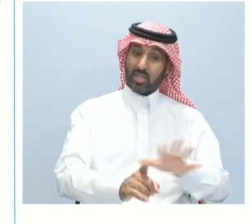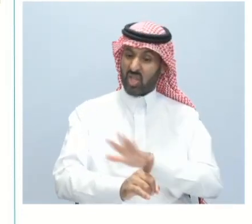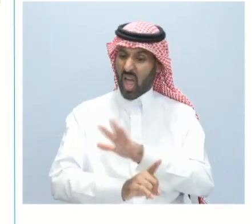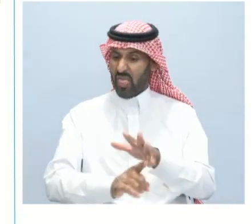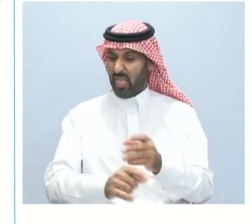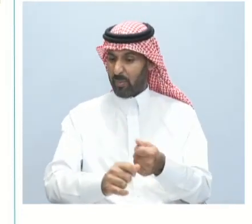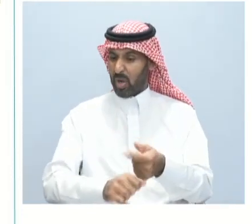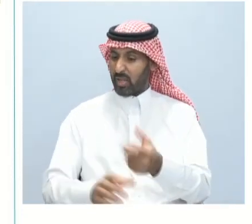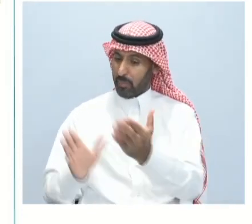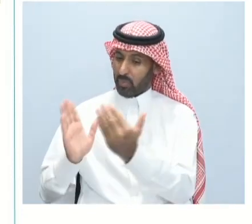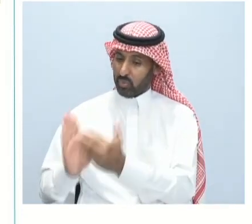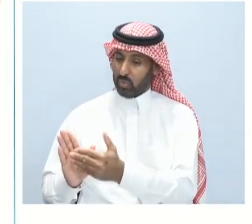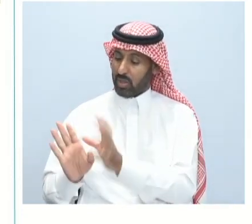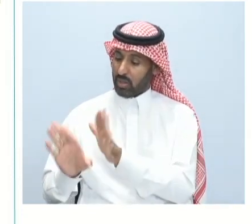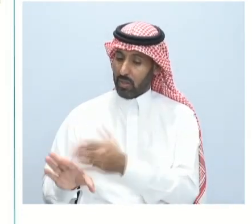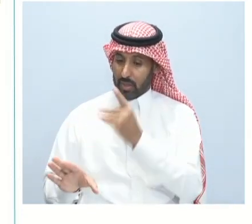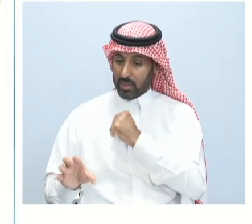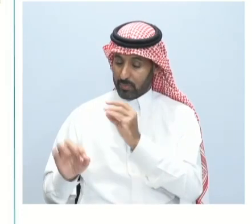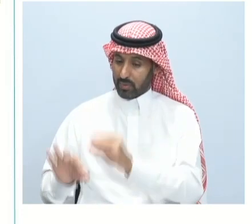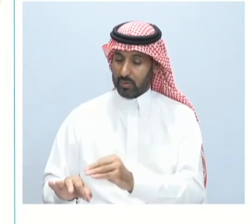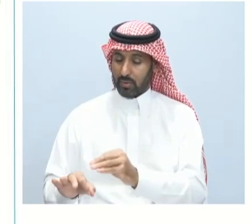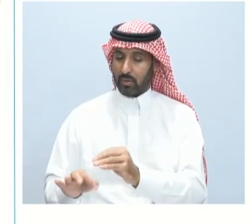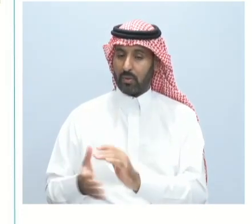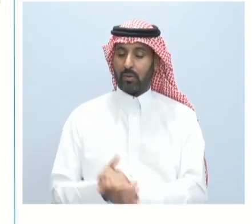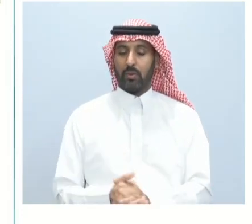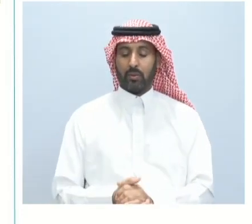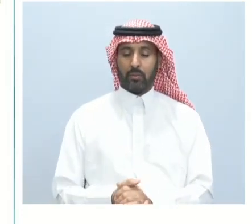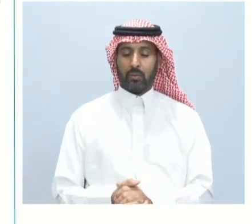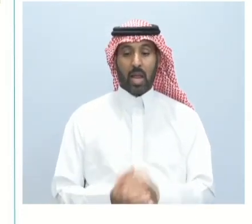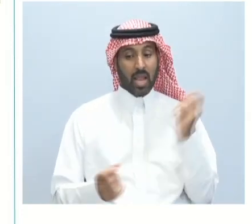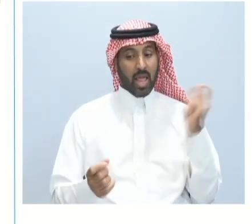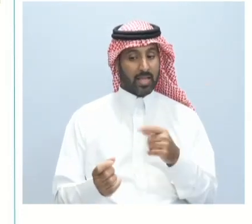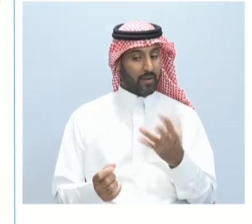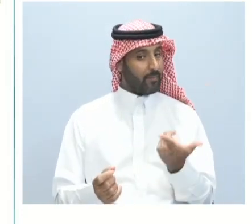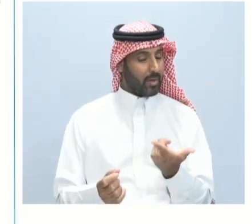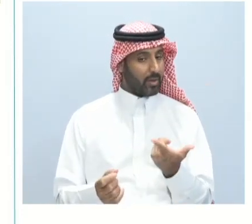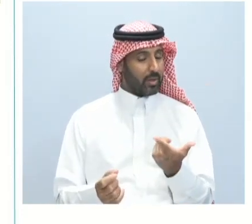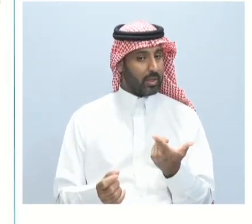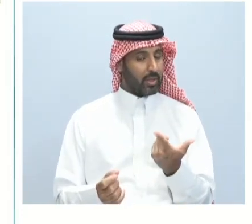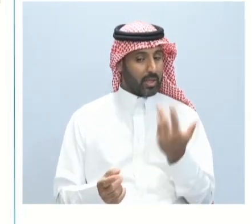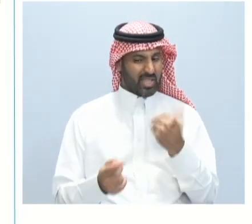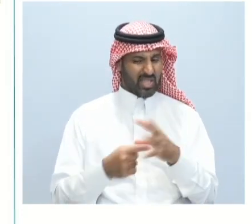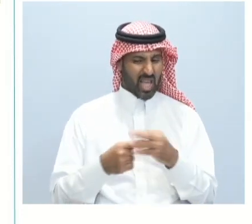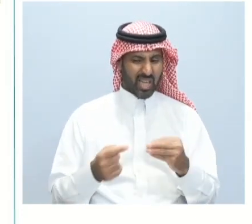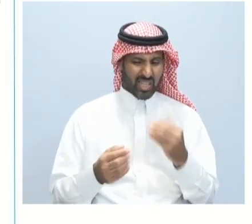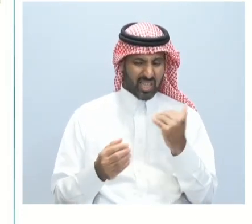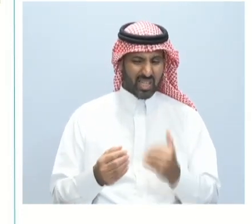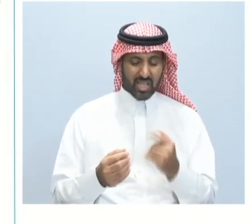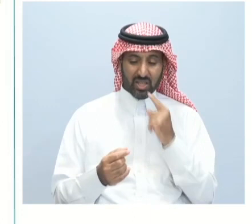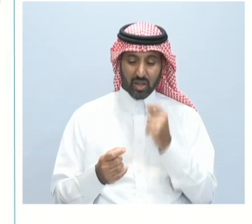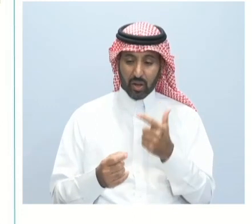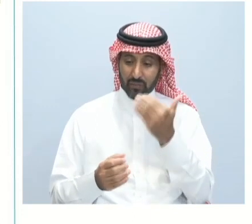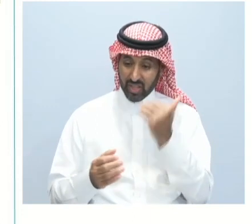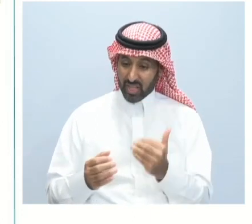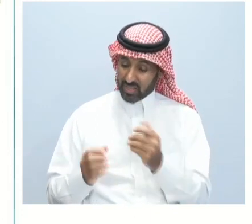مقدار المخزون الذي يجب الاحتفاظ به في اي وقت الهدف من ذلك تقليل تكاليف التخزين